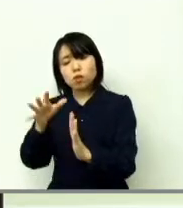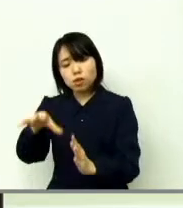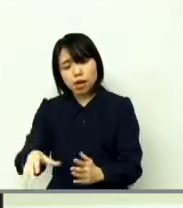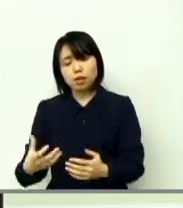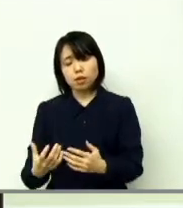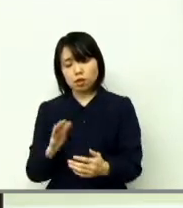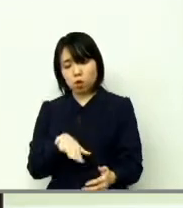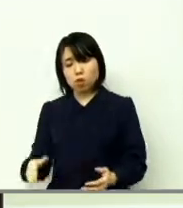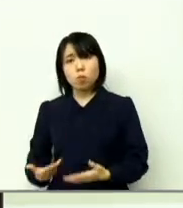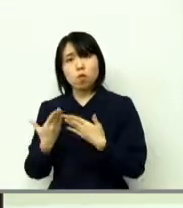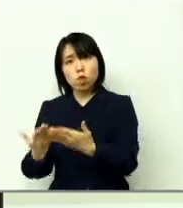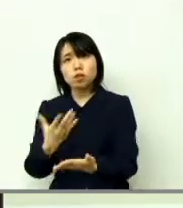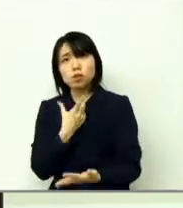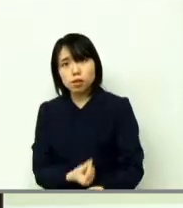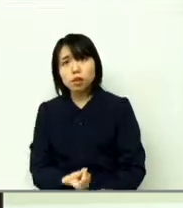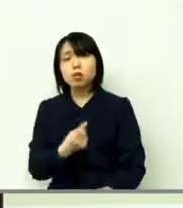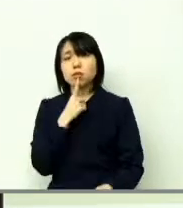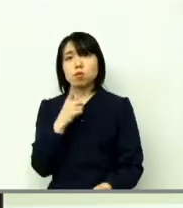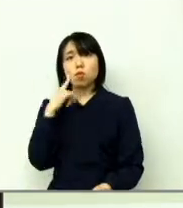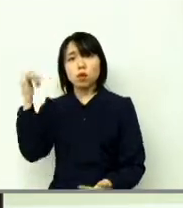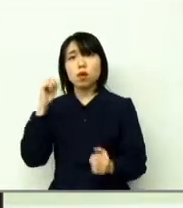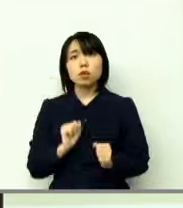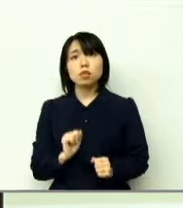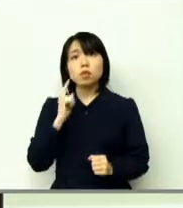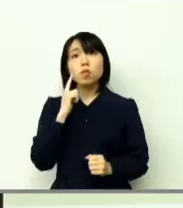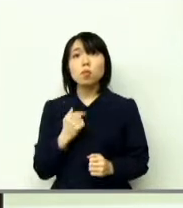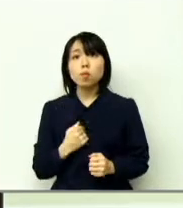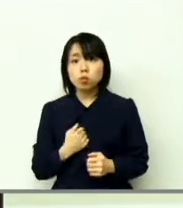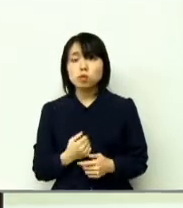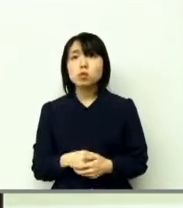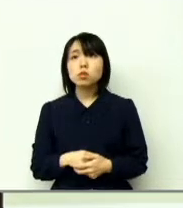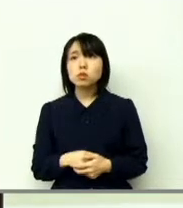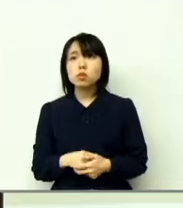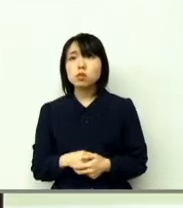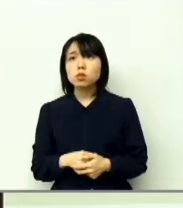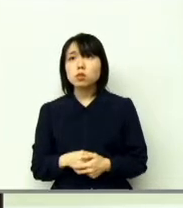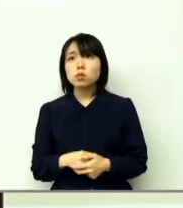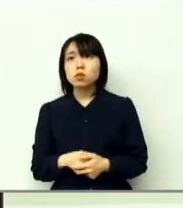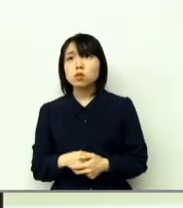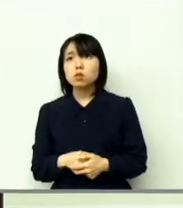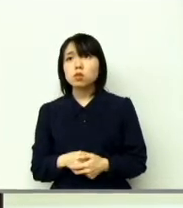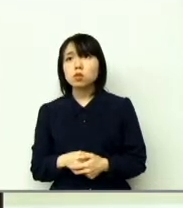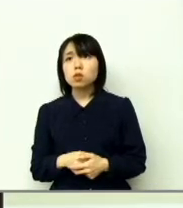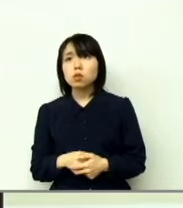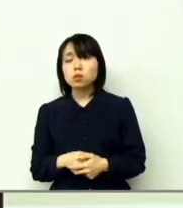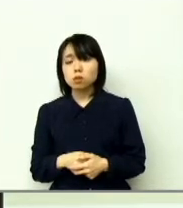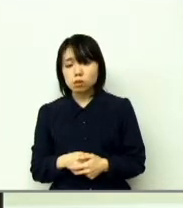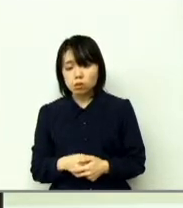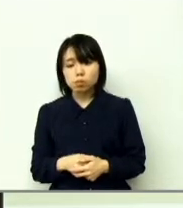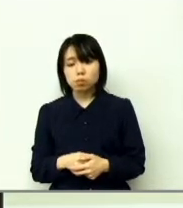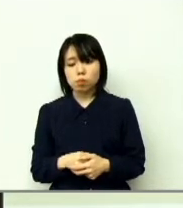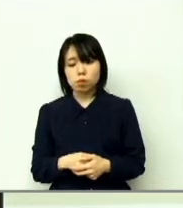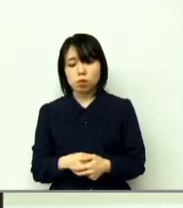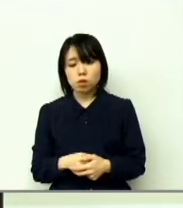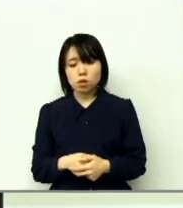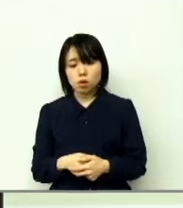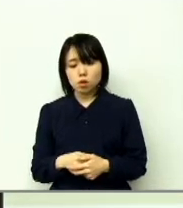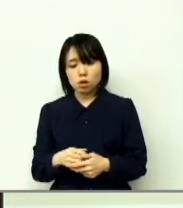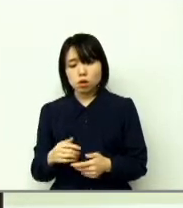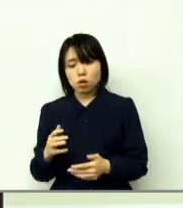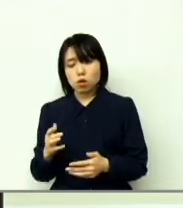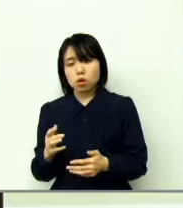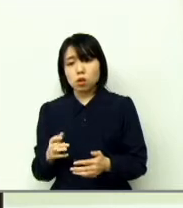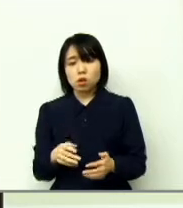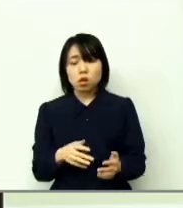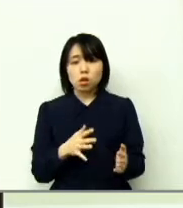し、少しやっぱり努力がそれぞれ必要で、例えば育休